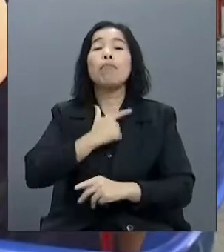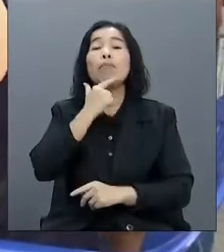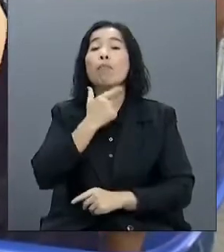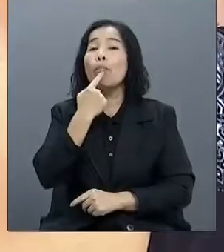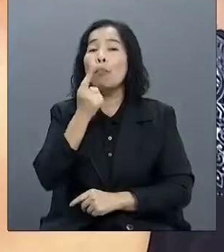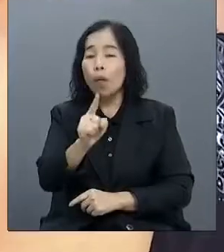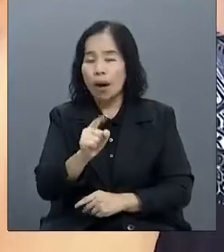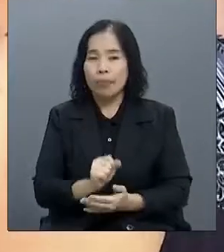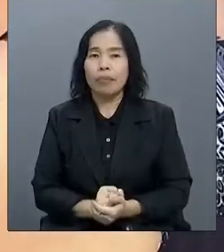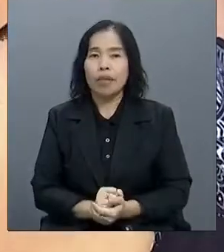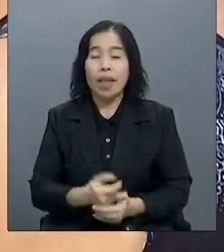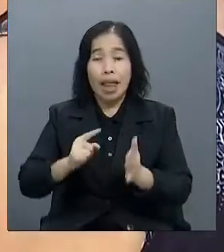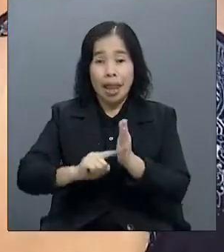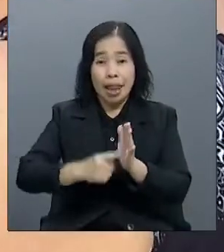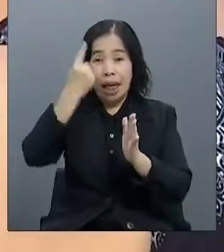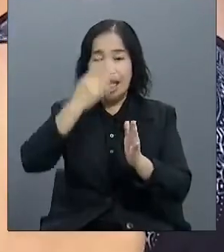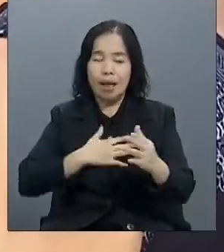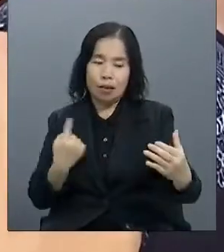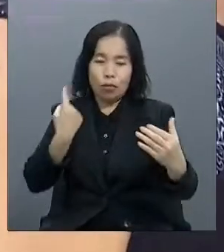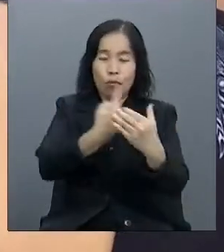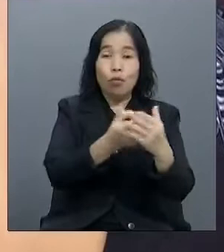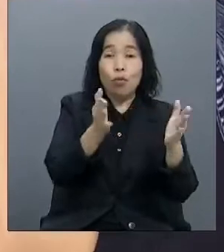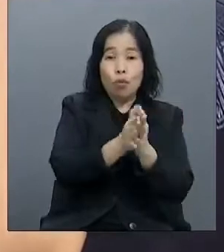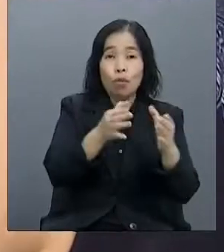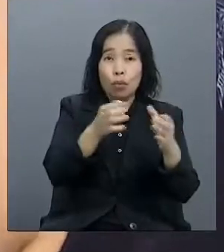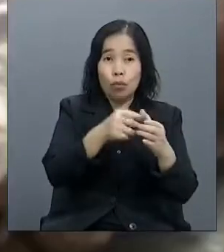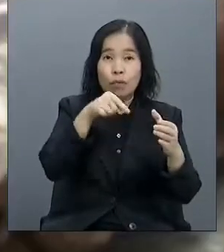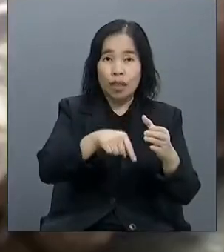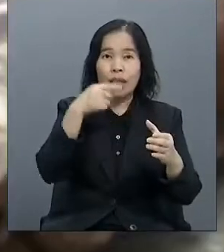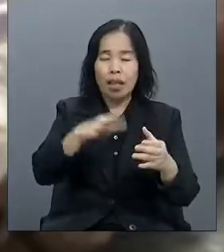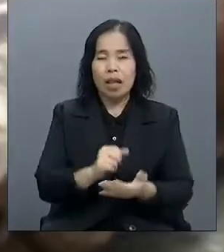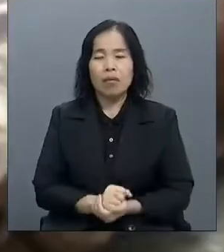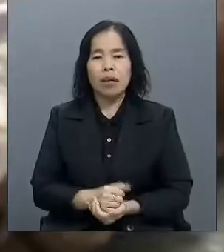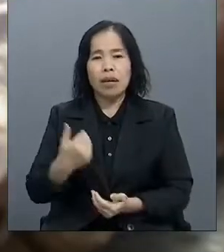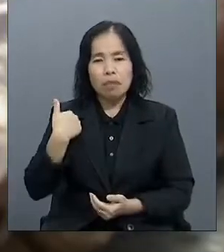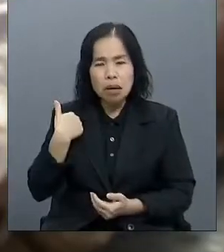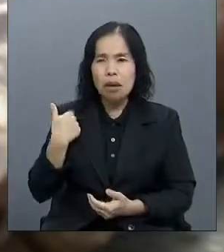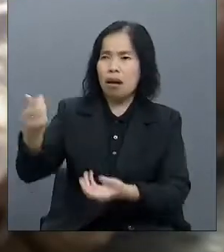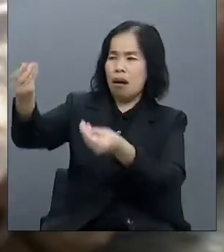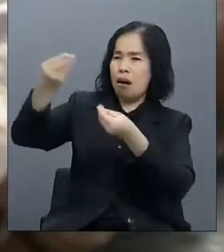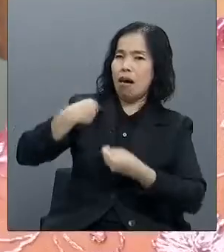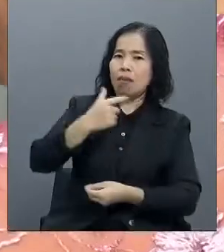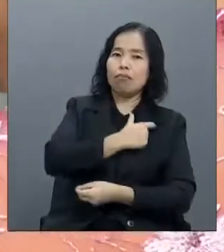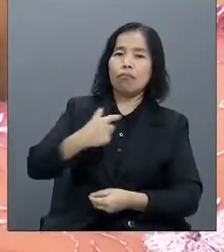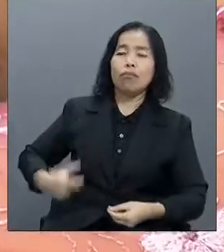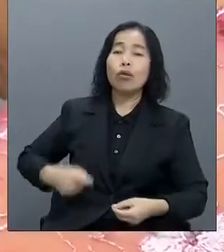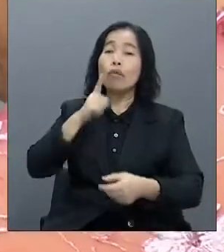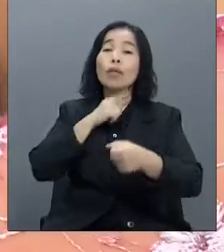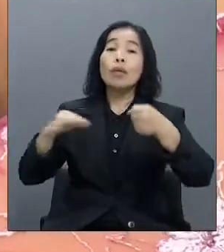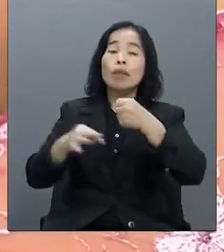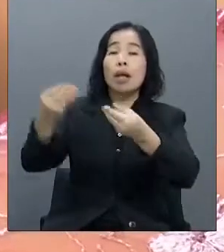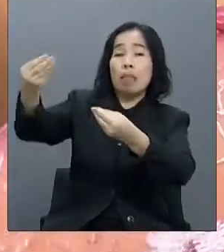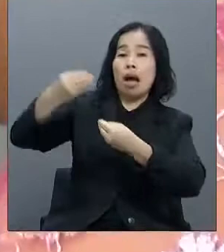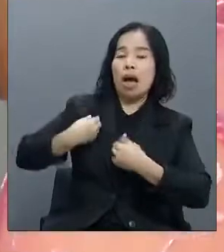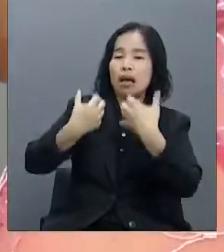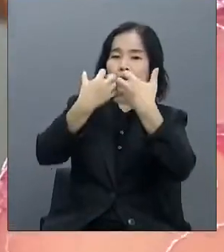ริ่มแรกเข้ามาอยู่ในกลุ่มสร้างป่าสร้างรายได้และได้รับพระราชทานเครื่องปั๊มใบไม้มาส่งเสริมสนับสนุนให้ทางกลุ่ม